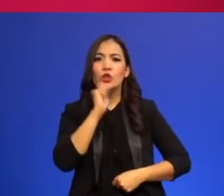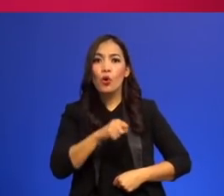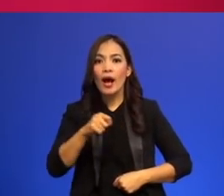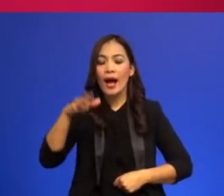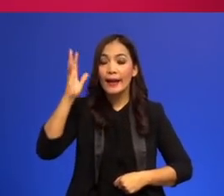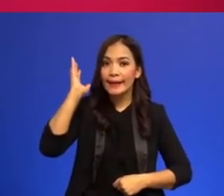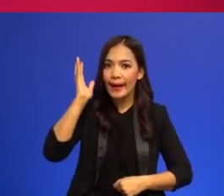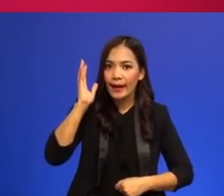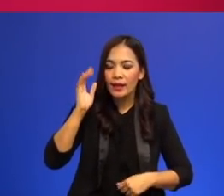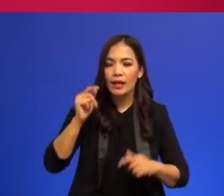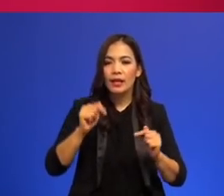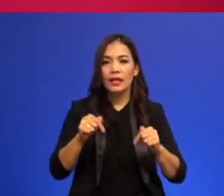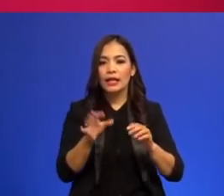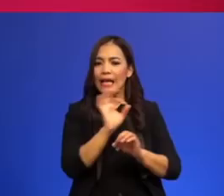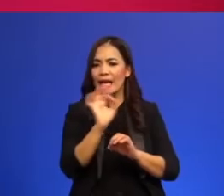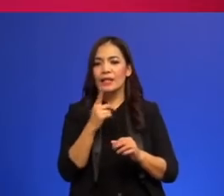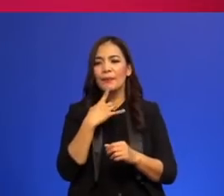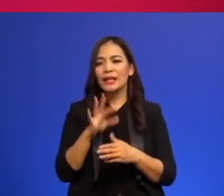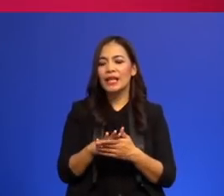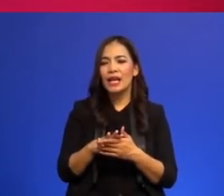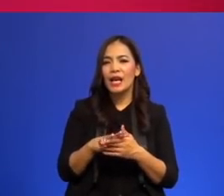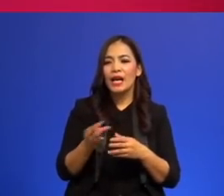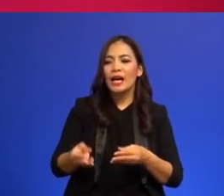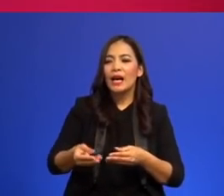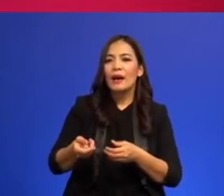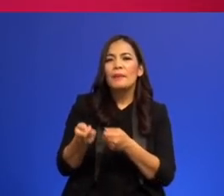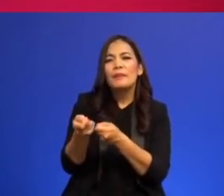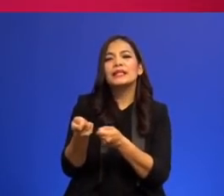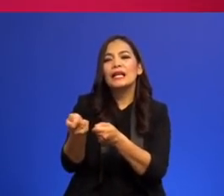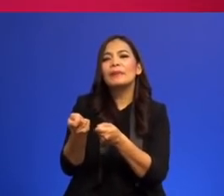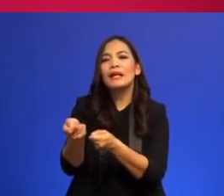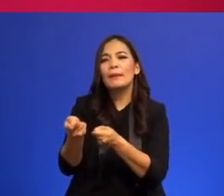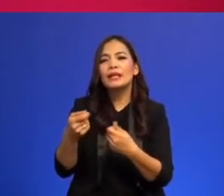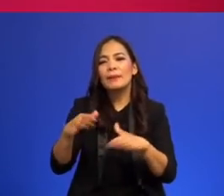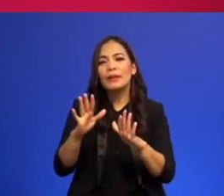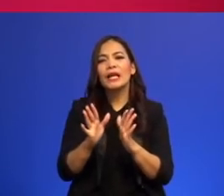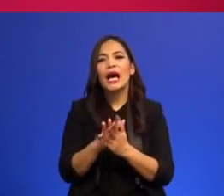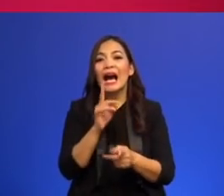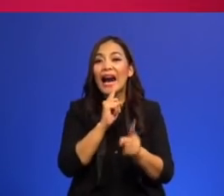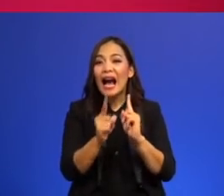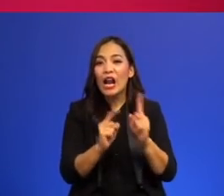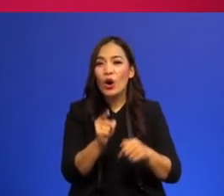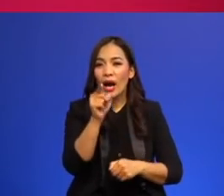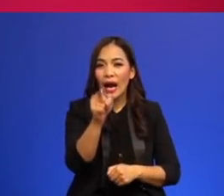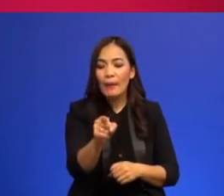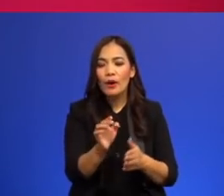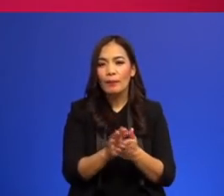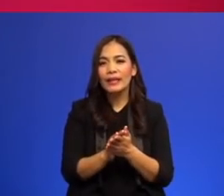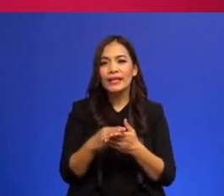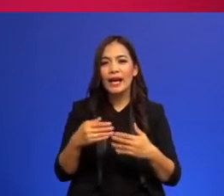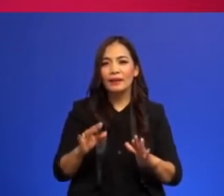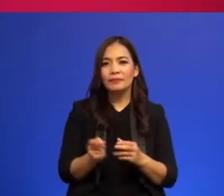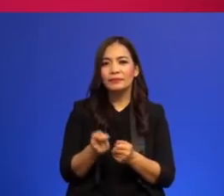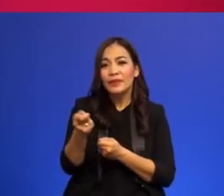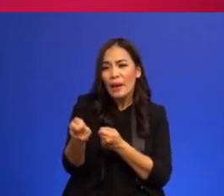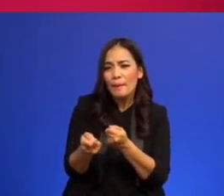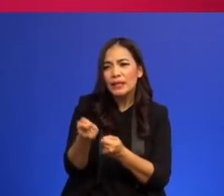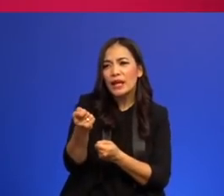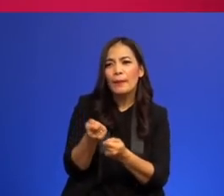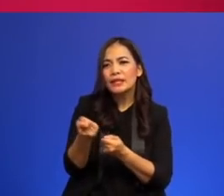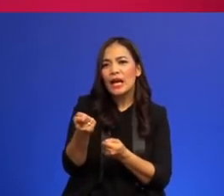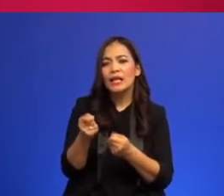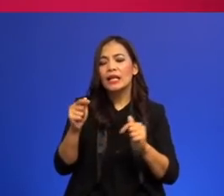dengar. Jangan memanjakan atau overproteksi. Kalau kamu memanjakan anak-anakmu dan